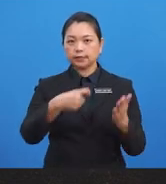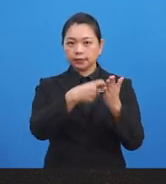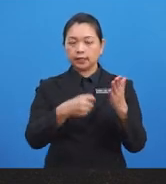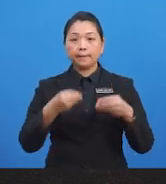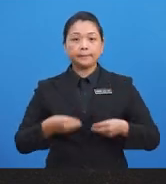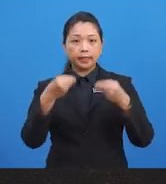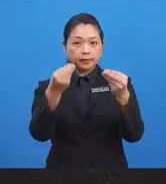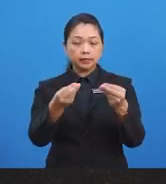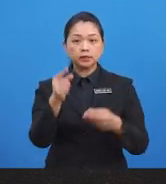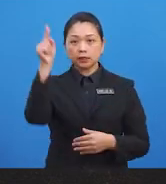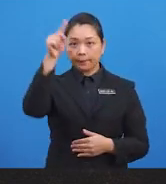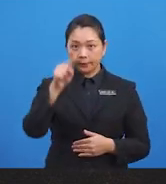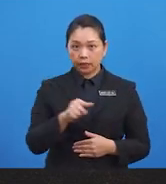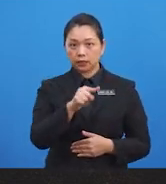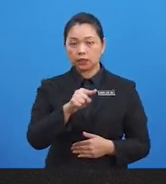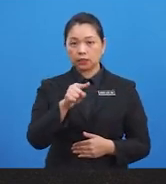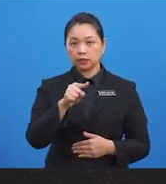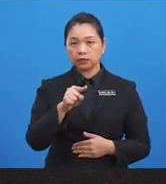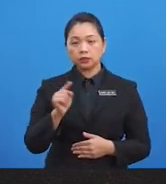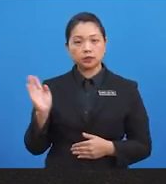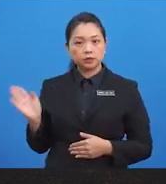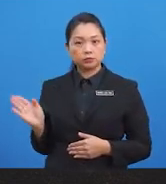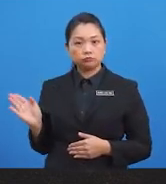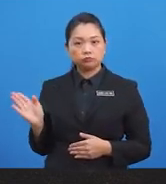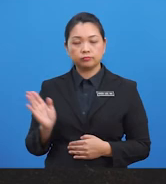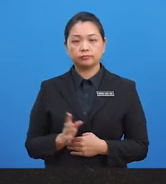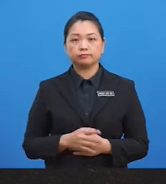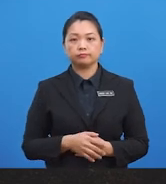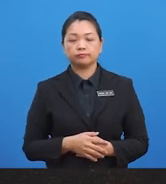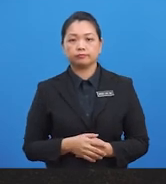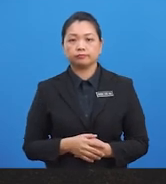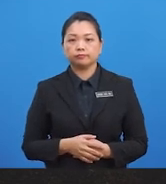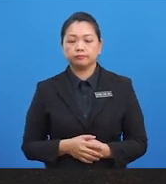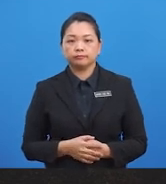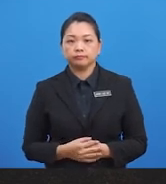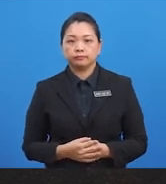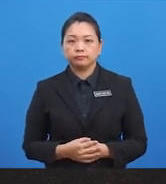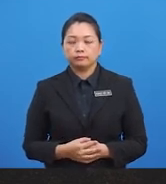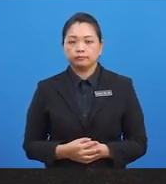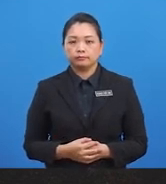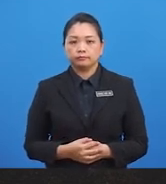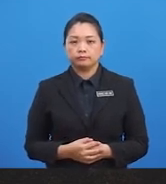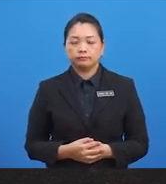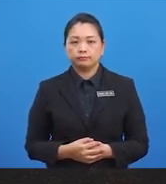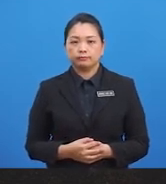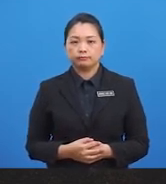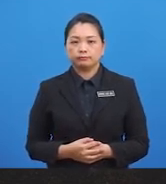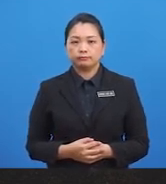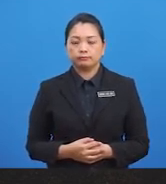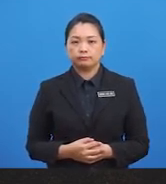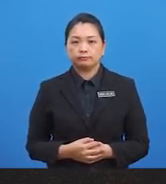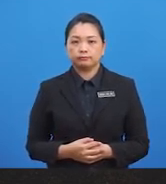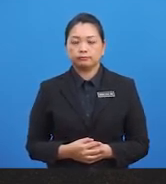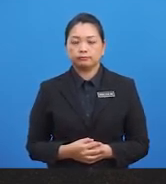Cari nilai bagi kamiran 1 per kurungan 1